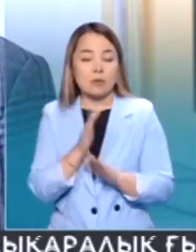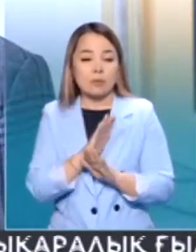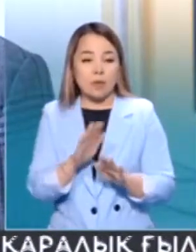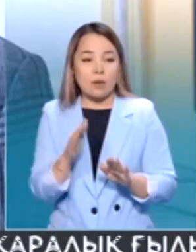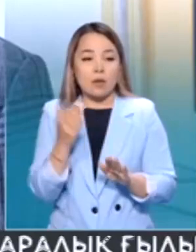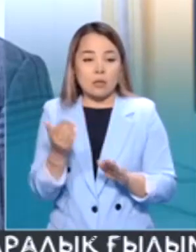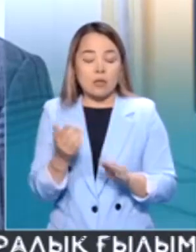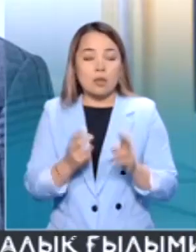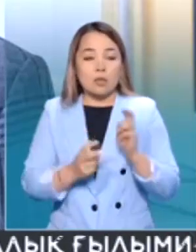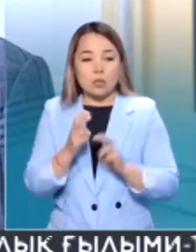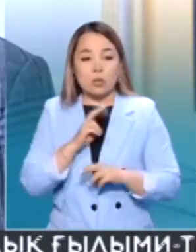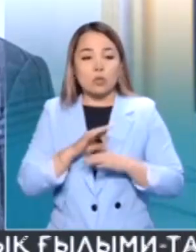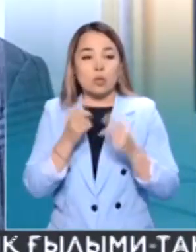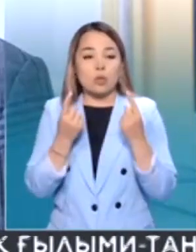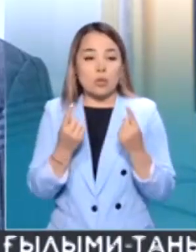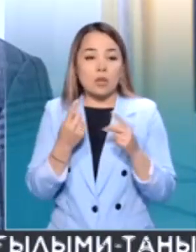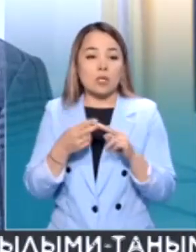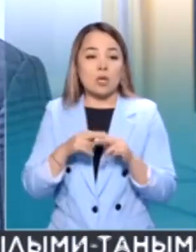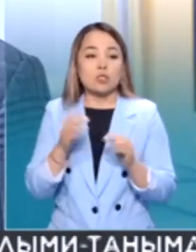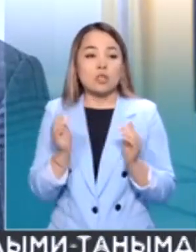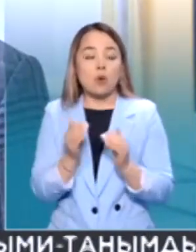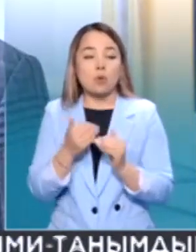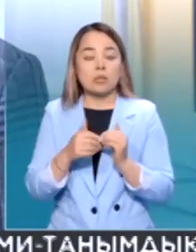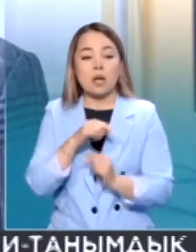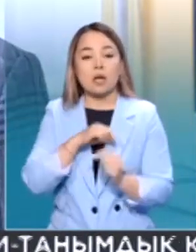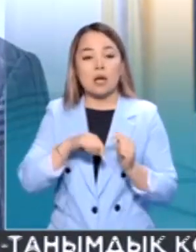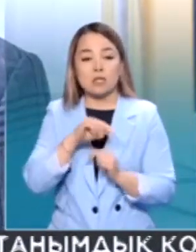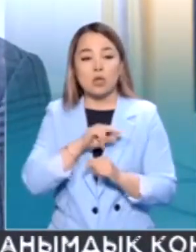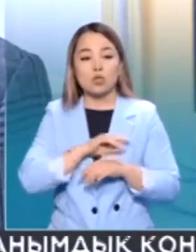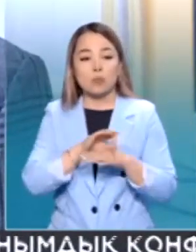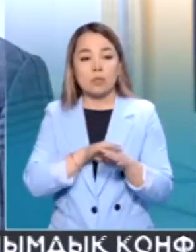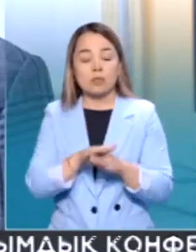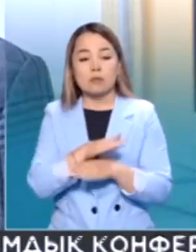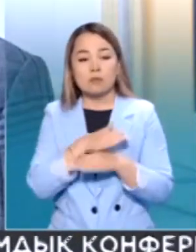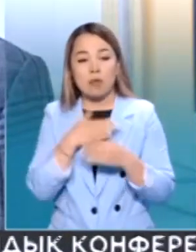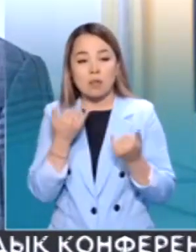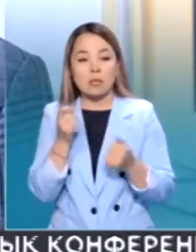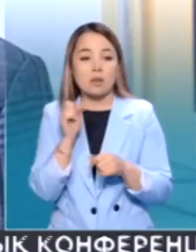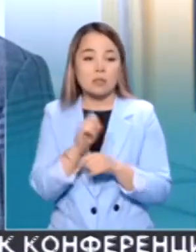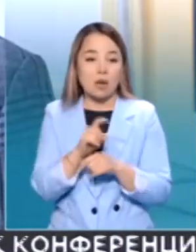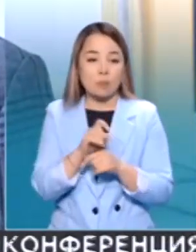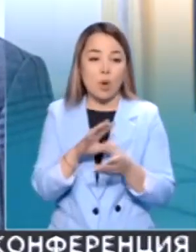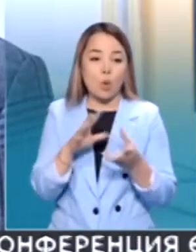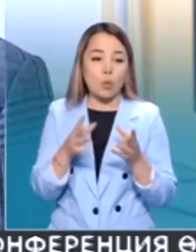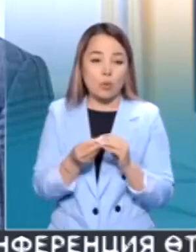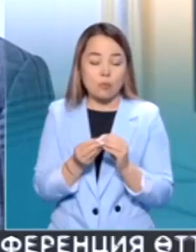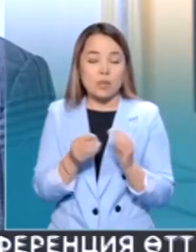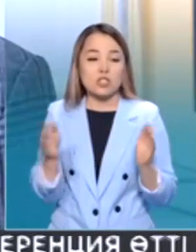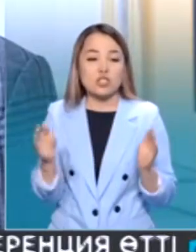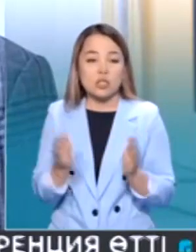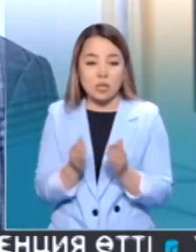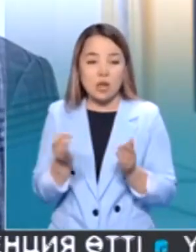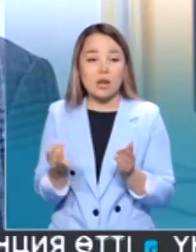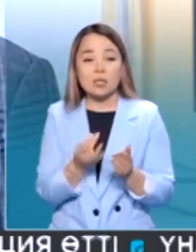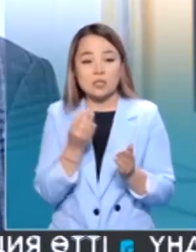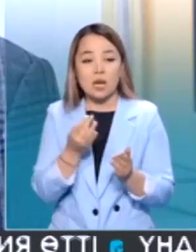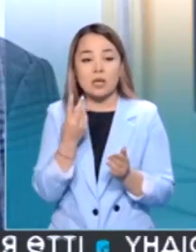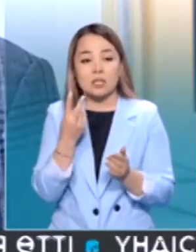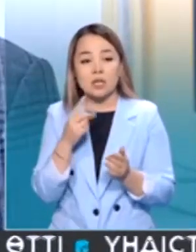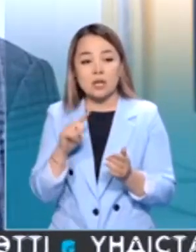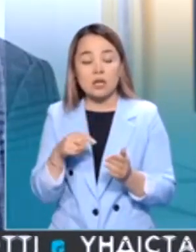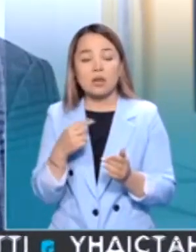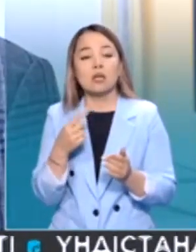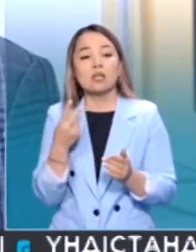Ірі өндірушілер біз сияқты шағын және орта кәсіпкерлермен жұмыс істегісі келмейді, өйткені тапсырыстың көлемі кішкентай. Қызықтыру үшін